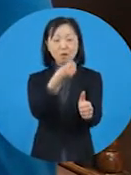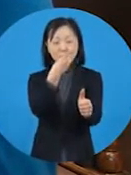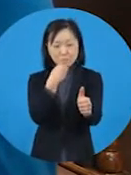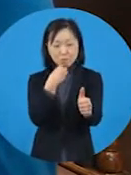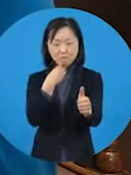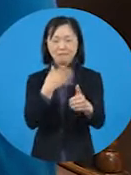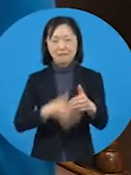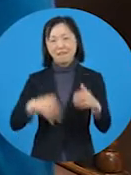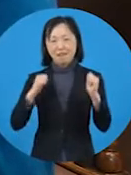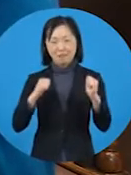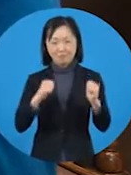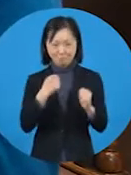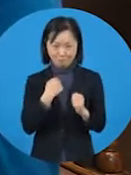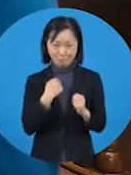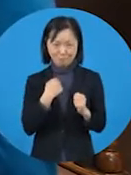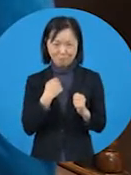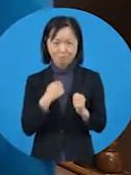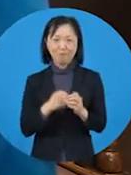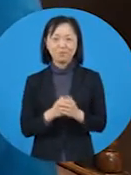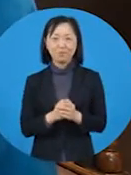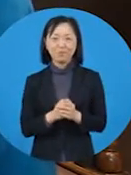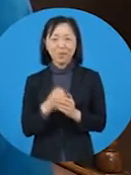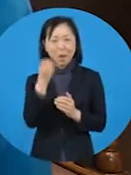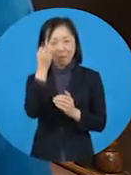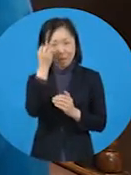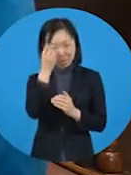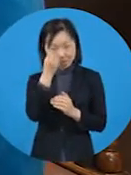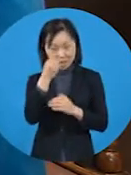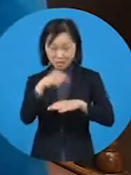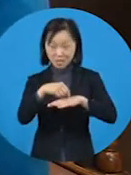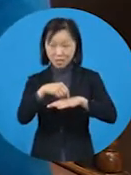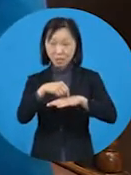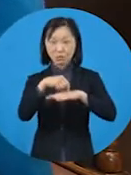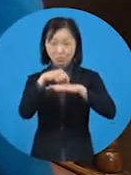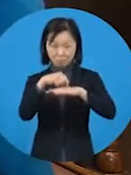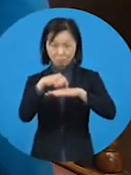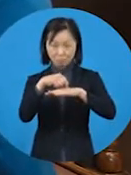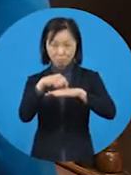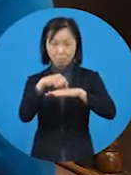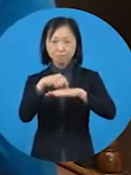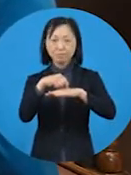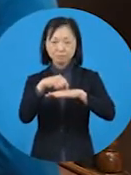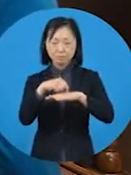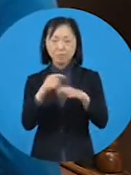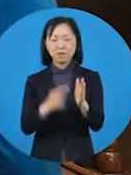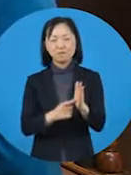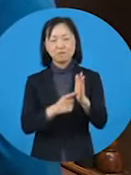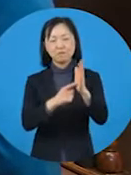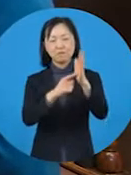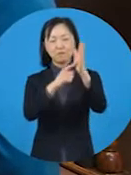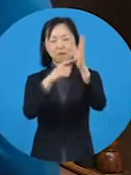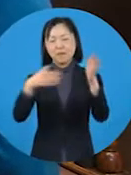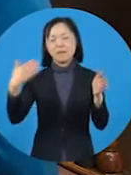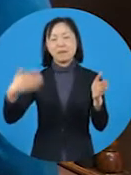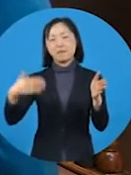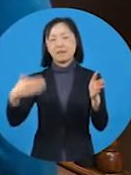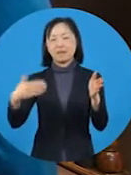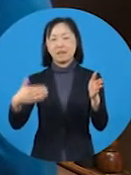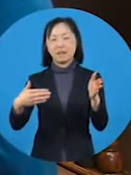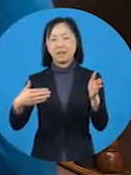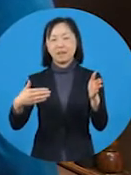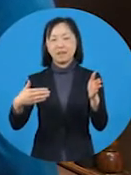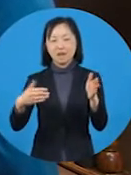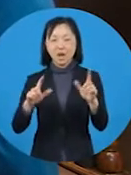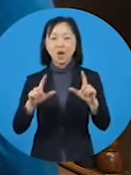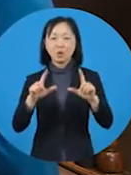ごくいいと思います。 ちょっと珍しい種類の豚肉なんですね。 そうですね、まだ全然有名じゃないんですけど、東